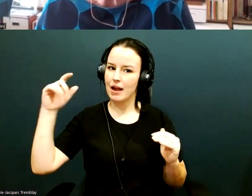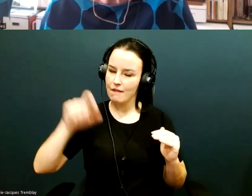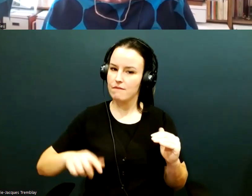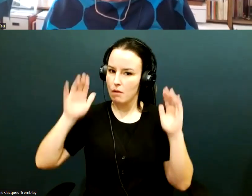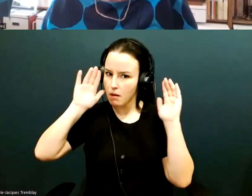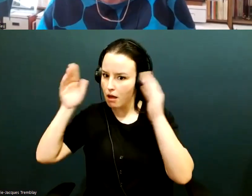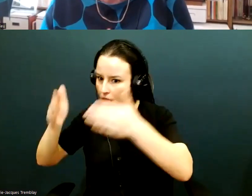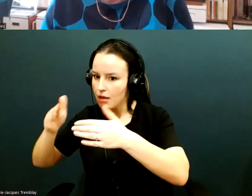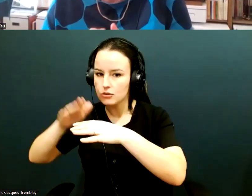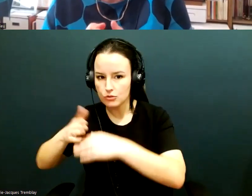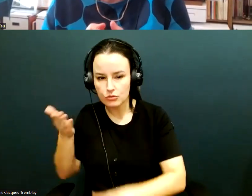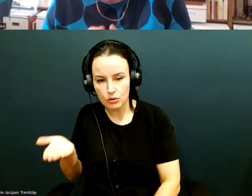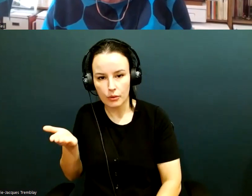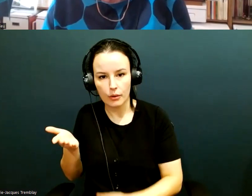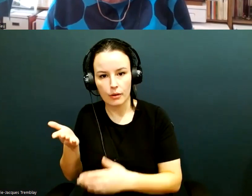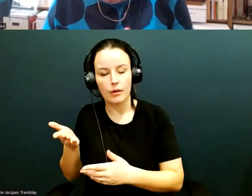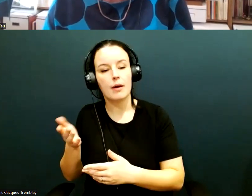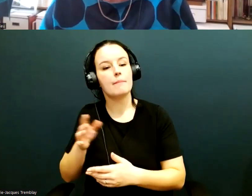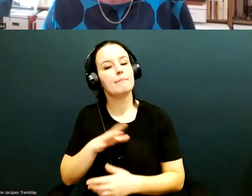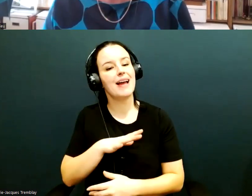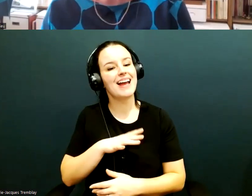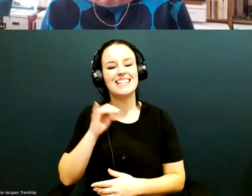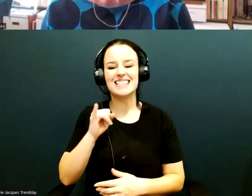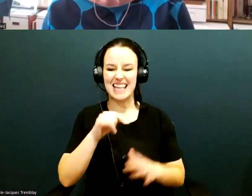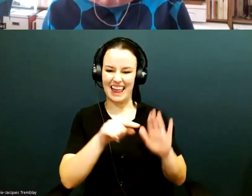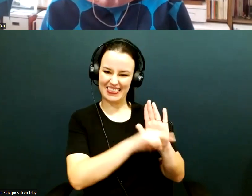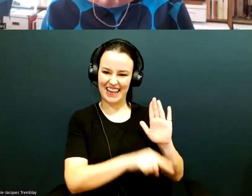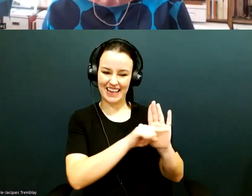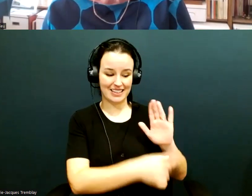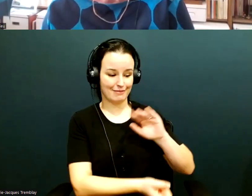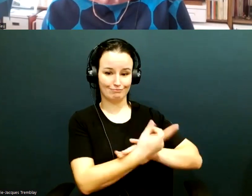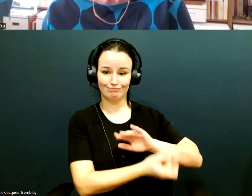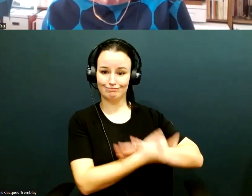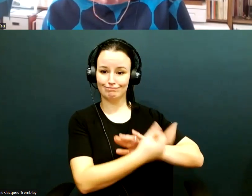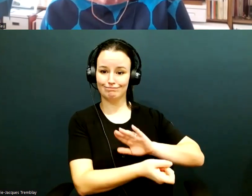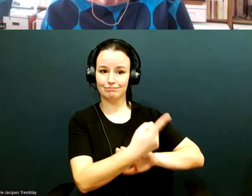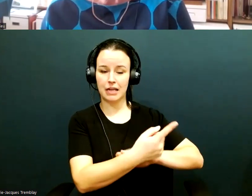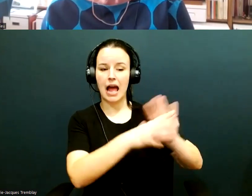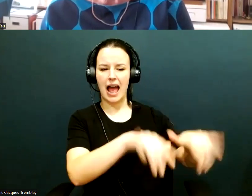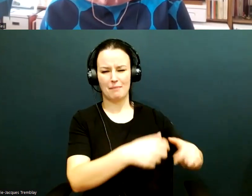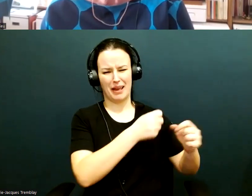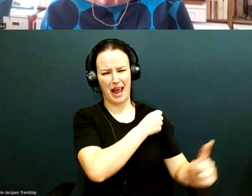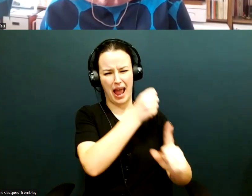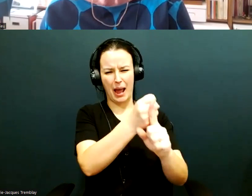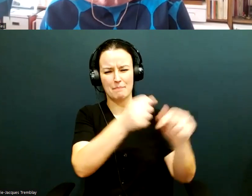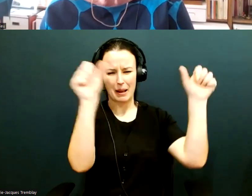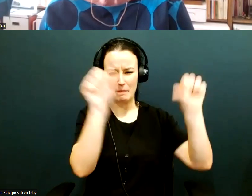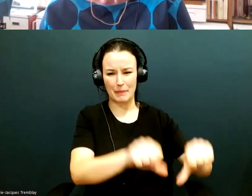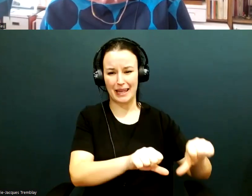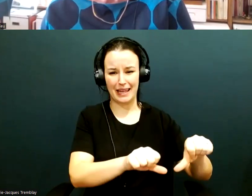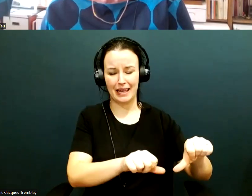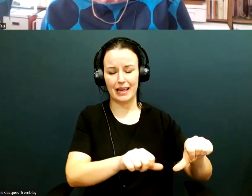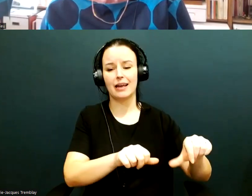mettre la focale. Et par contre, quand les choses négatives se produisent, elles peuvent faire très mal et laisser des